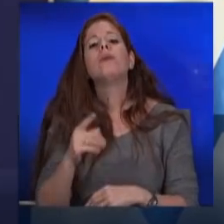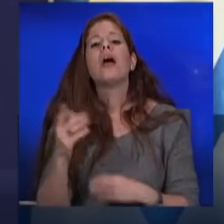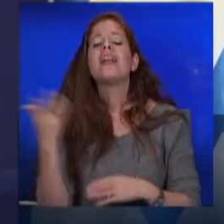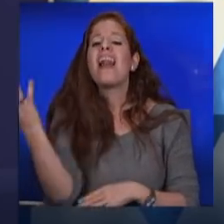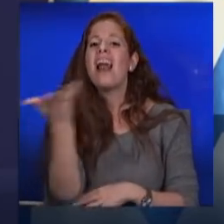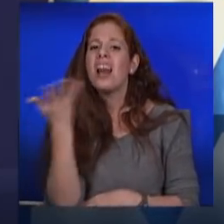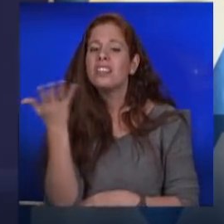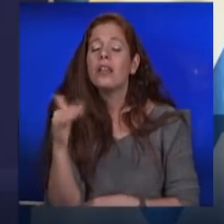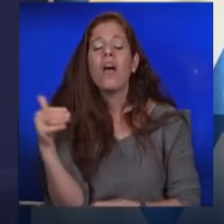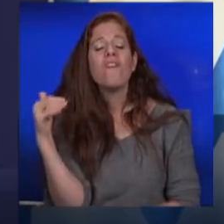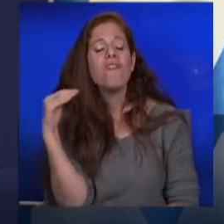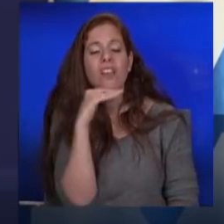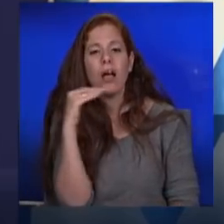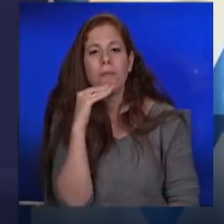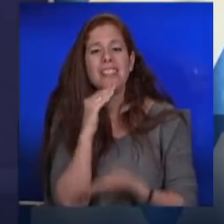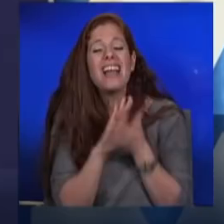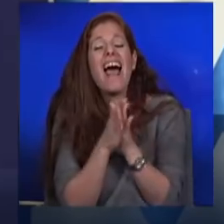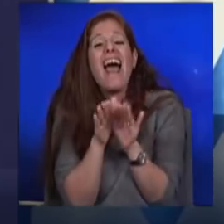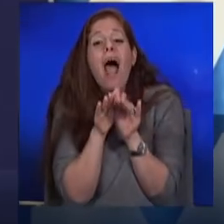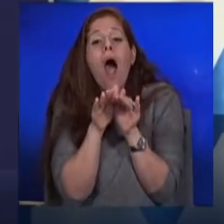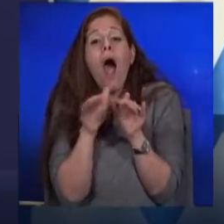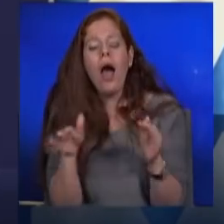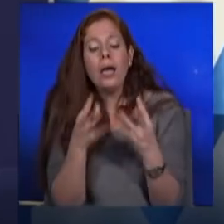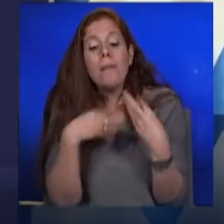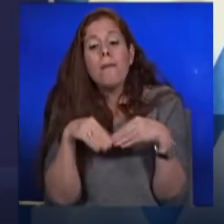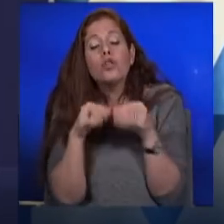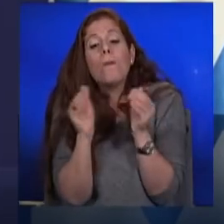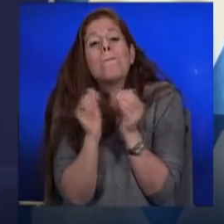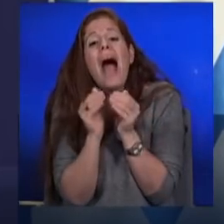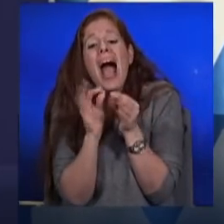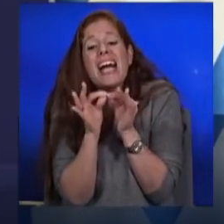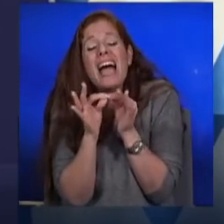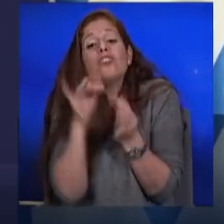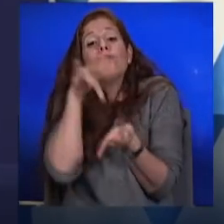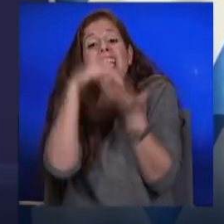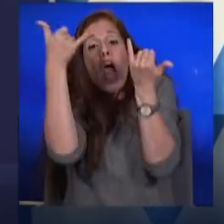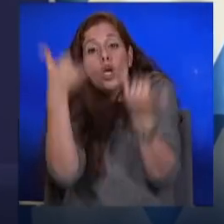הפסח רק עם המשפחה הגרעינית שנמצאת איתכם עכשיו.